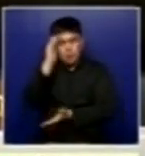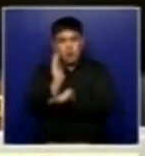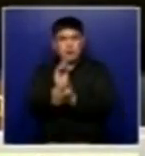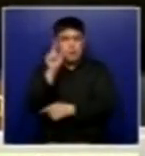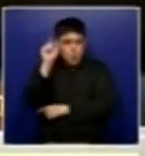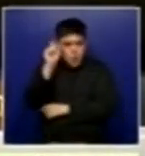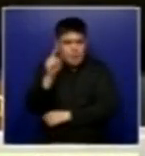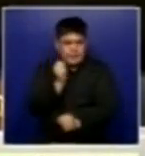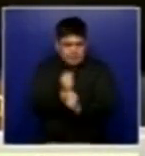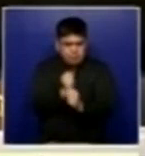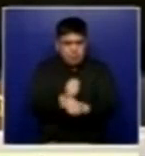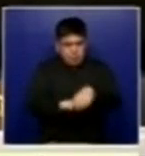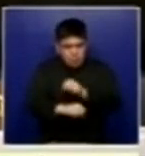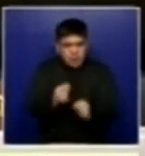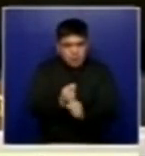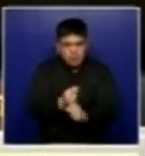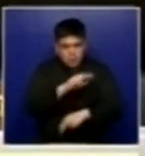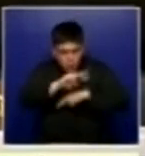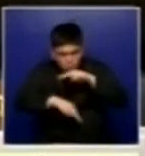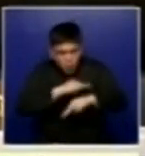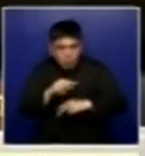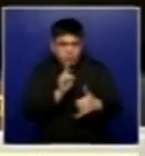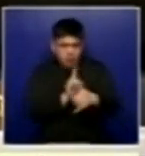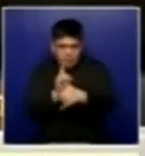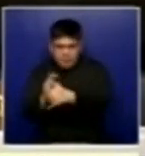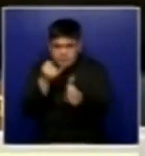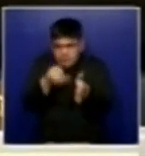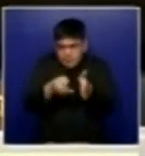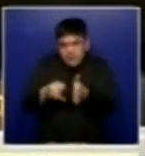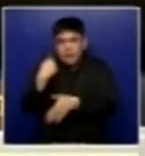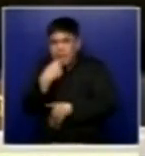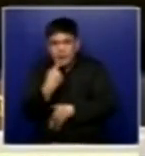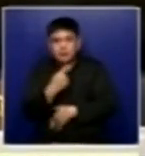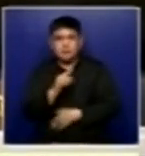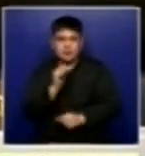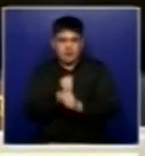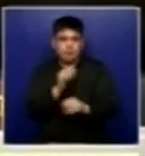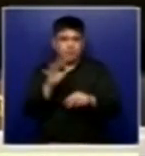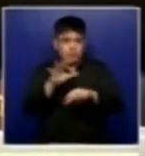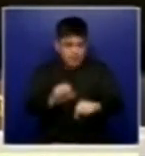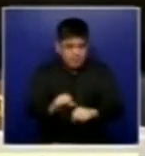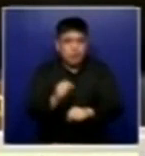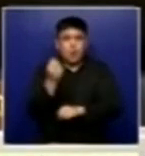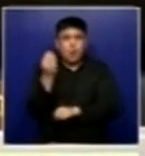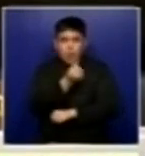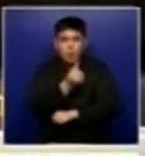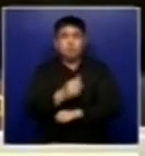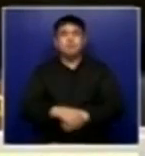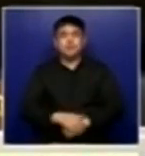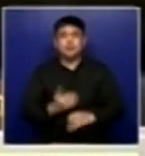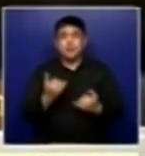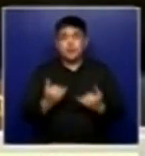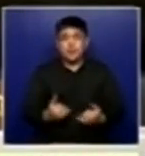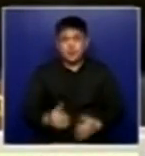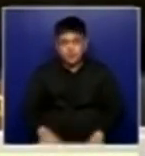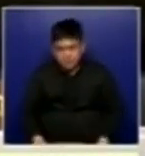ในการดำเนินการนะสอบสวนข้อเท็จจริงหาตัวผู้กระทำความผิดมาลงโทษให้ได้ก็เรียนอีกย้ำอีกครั้งหนึ่งว่านะครับท่านนายกรัฐมนตรี